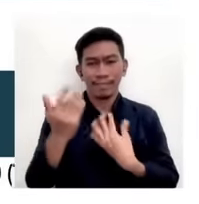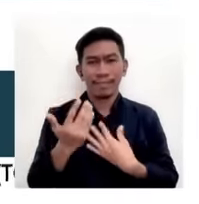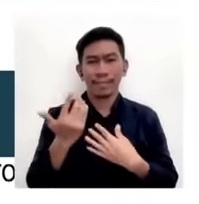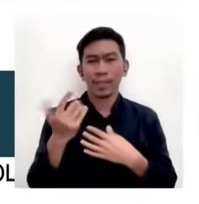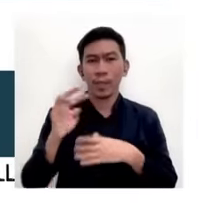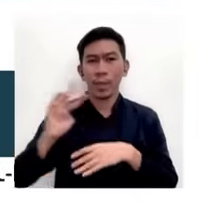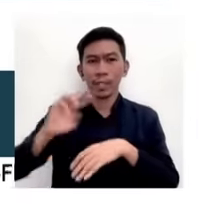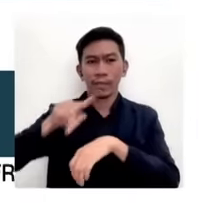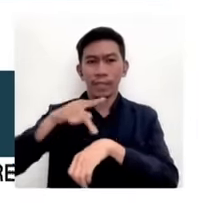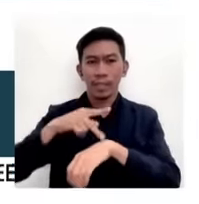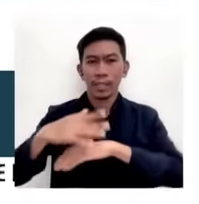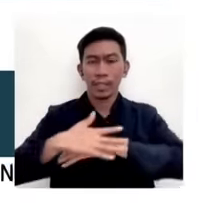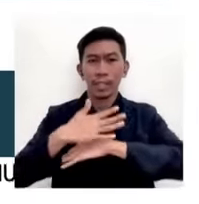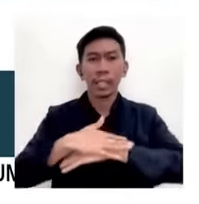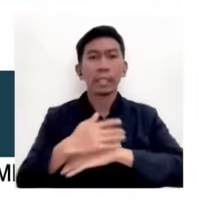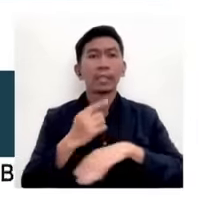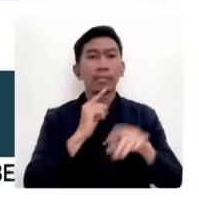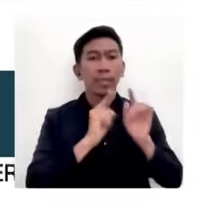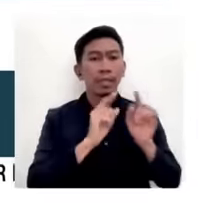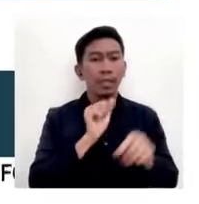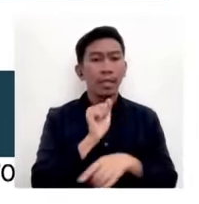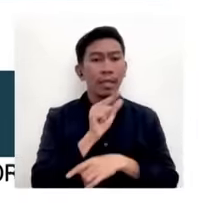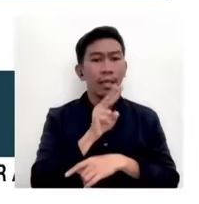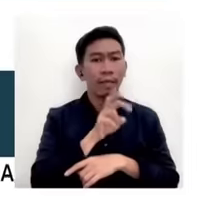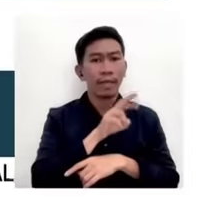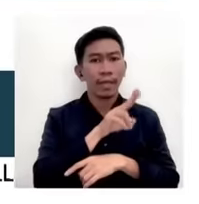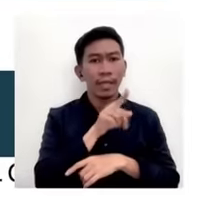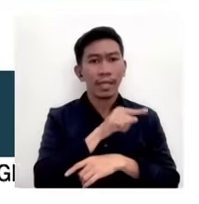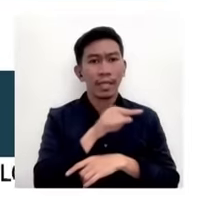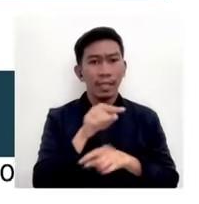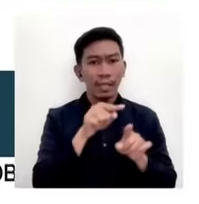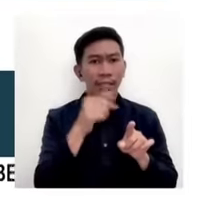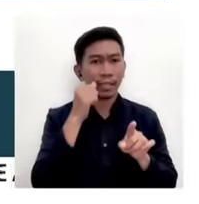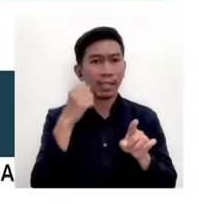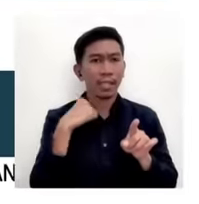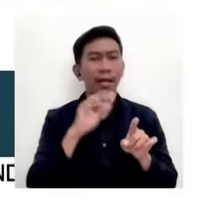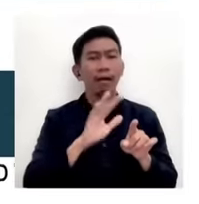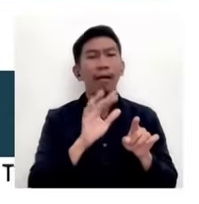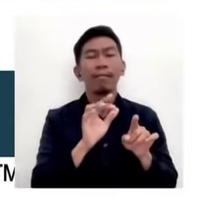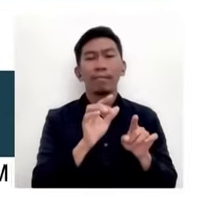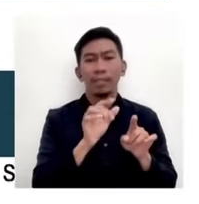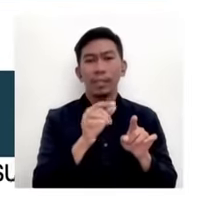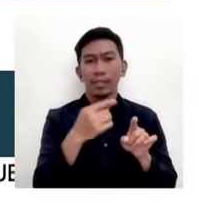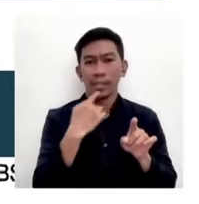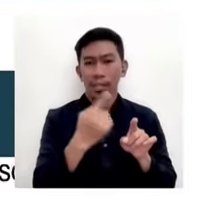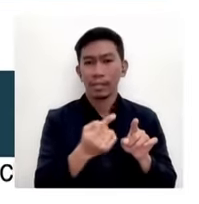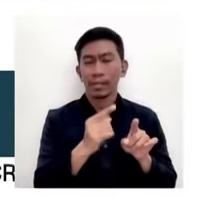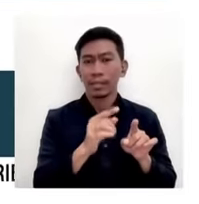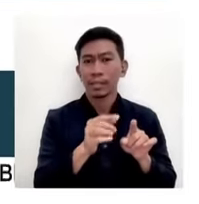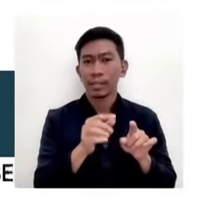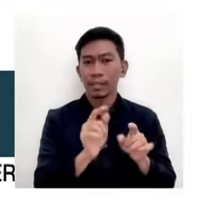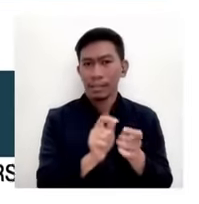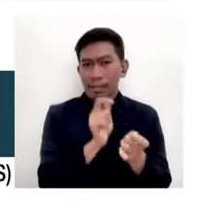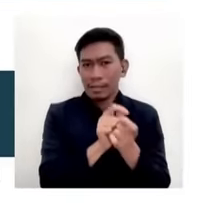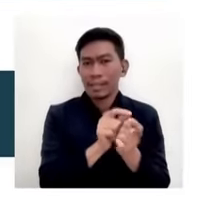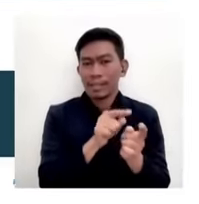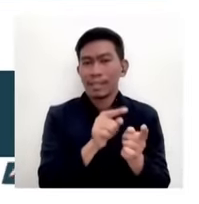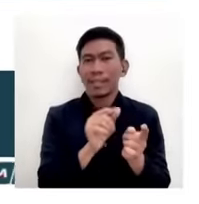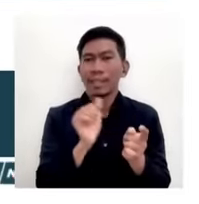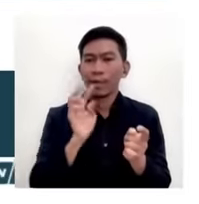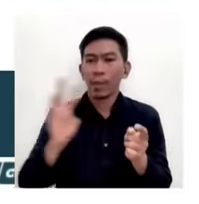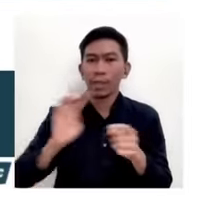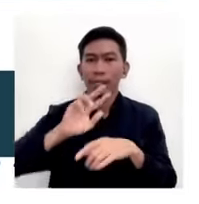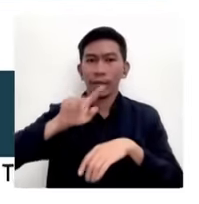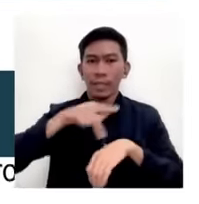Speaker Alvarez yesterday, that's exactly what he mentioned. Ang sabi po niya, pag pinag-uusapan yung West Philippine Sea,